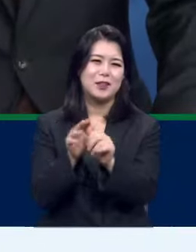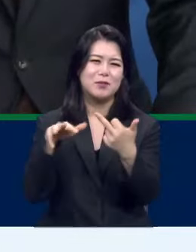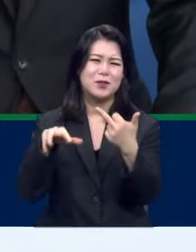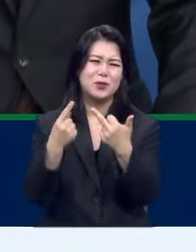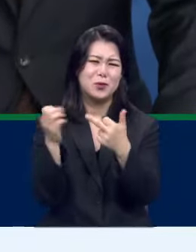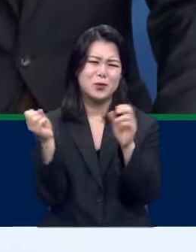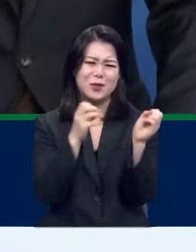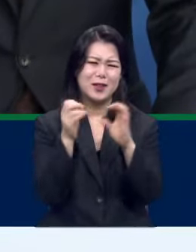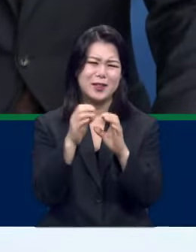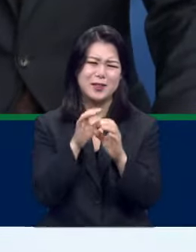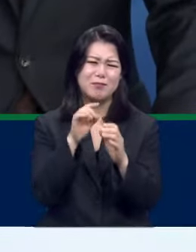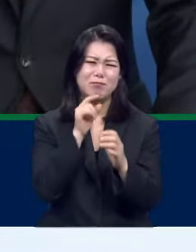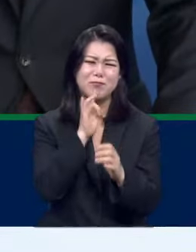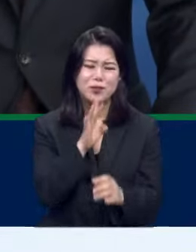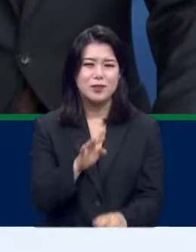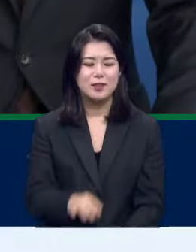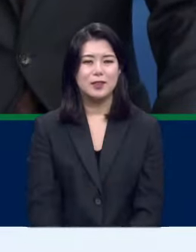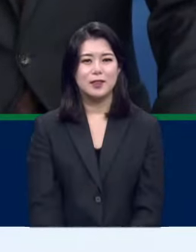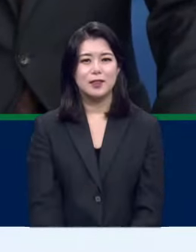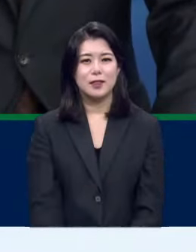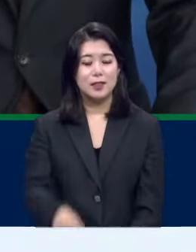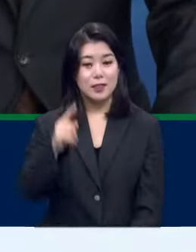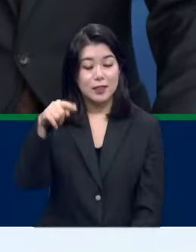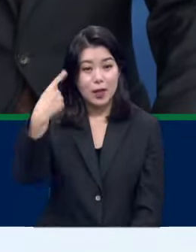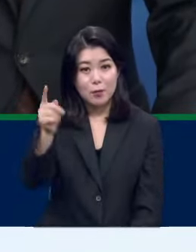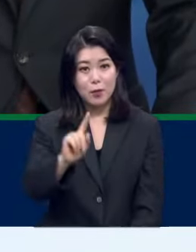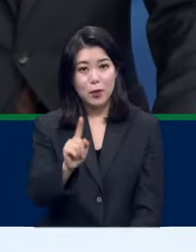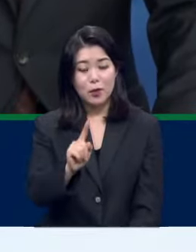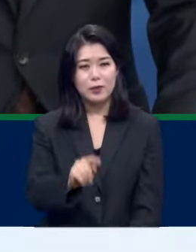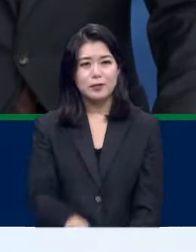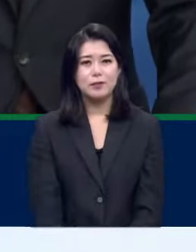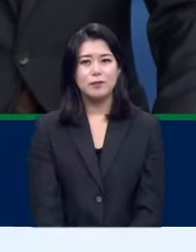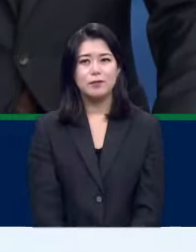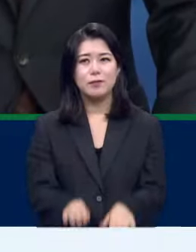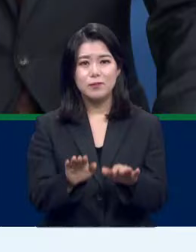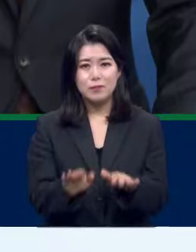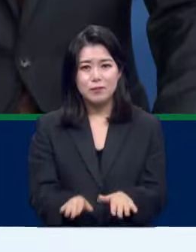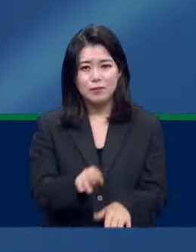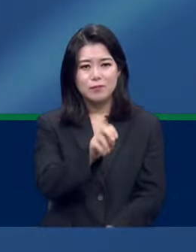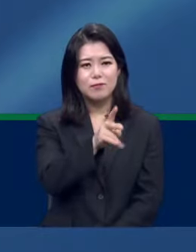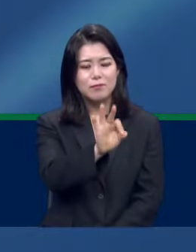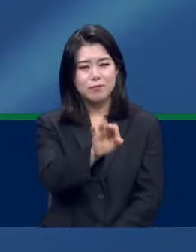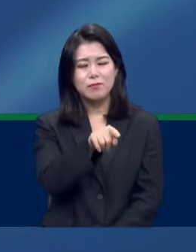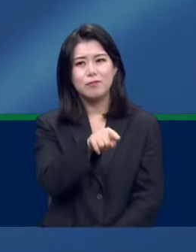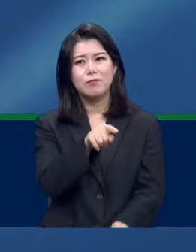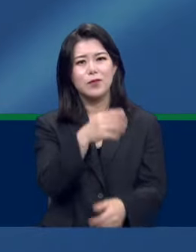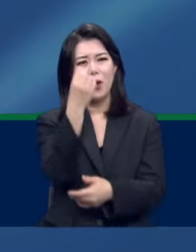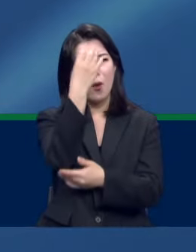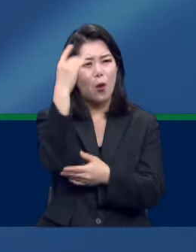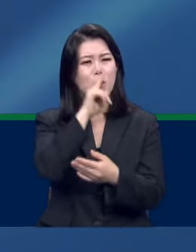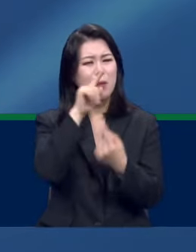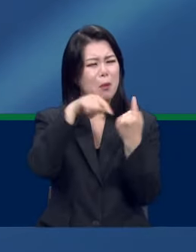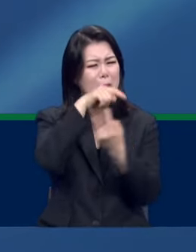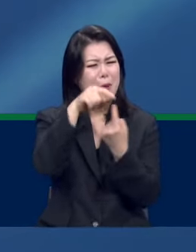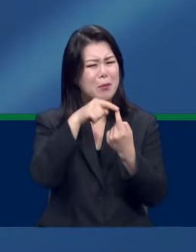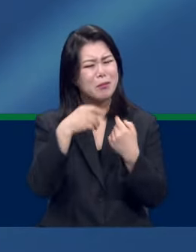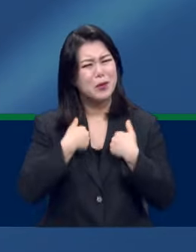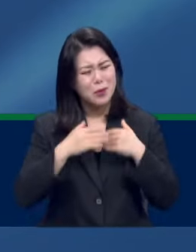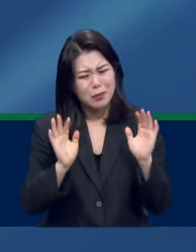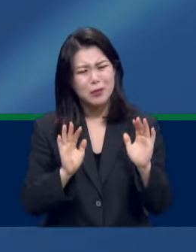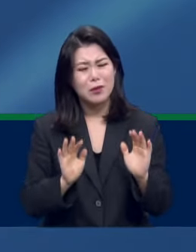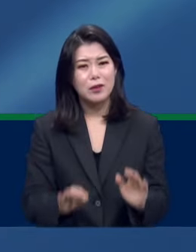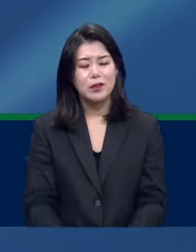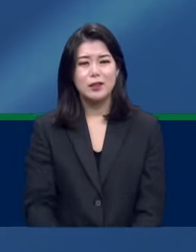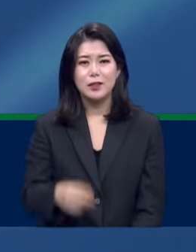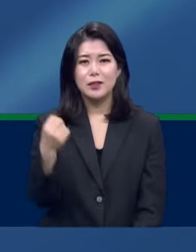보여져요 어 그리고이 이유에는 어떠한 관계가 있었다면 지금 명태 씨가 이렇게 언론 플레이를 할 이유가 없다 본인이 이런 얘기도